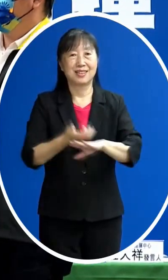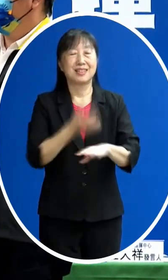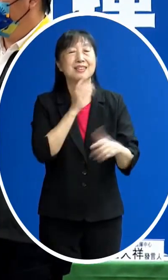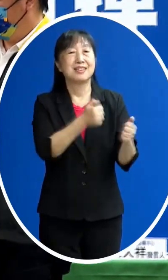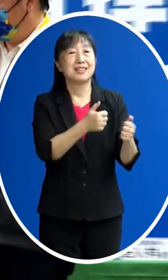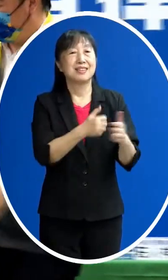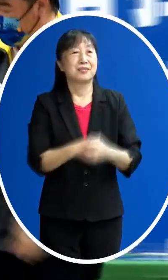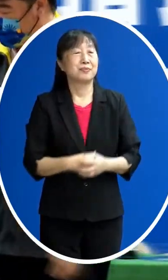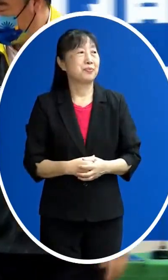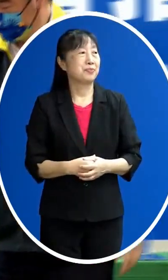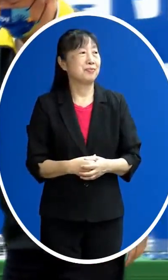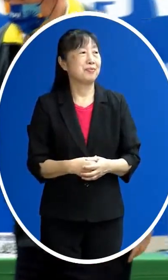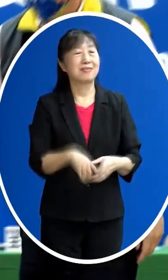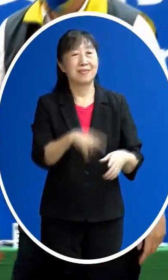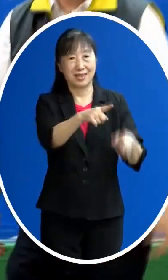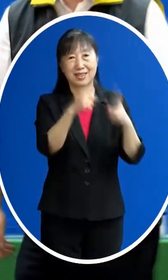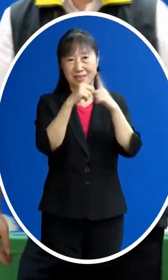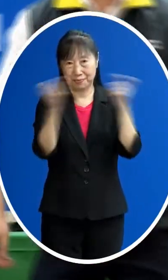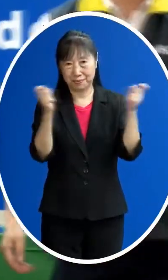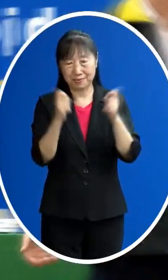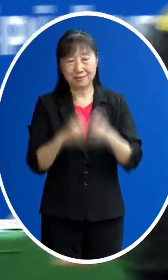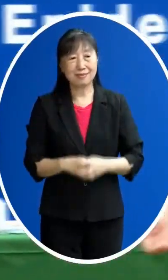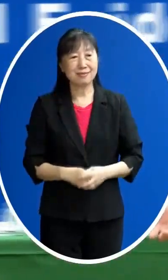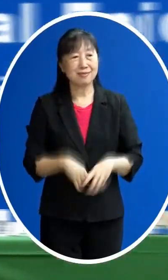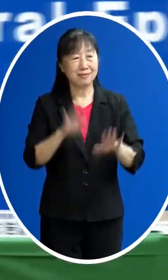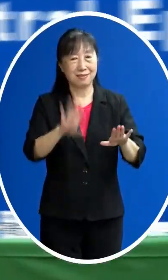谢谢陈前指挥官，珍重再见。